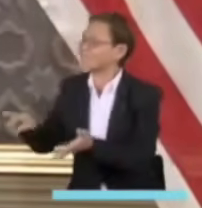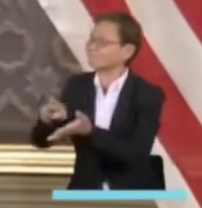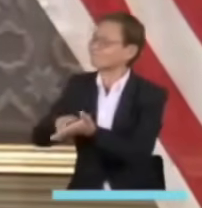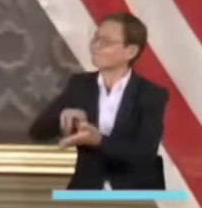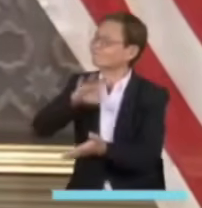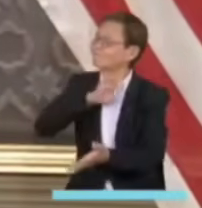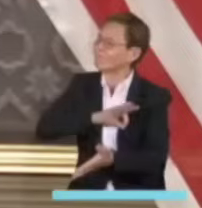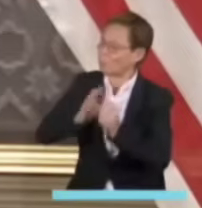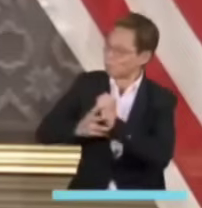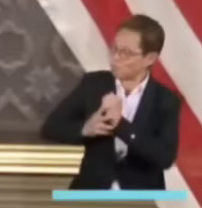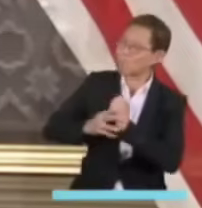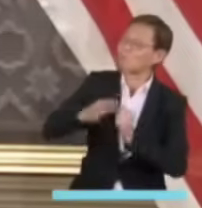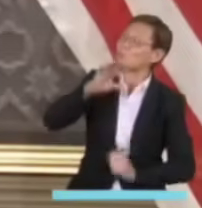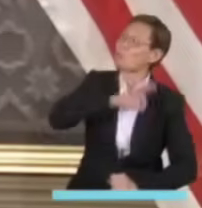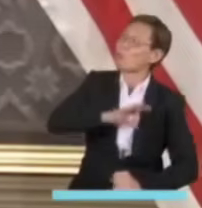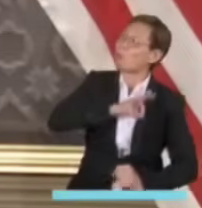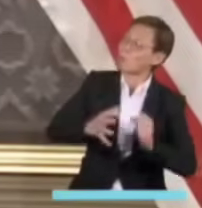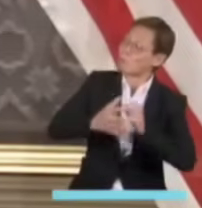mencatat keuntungan tinggi,